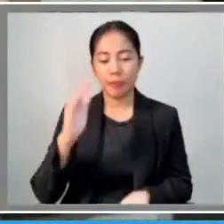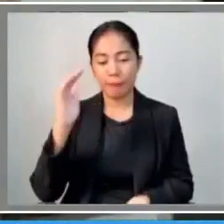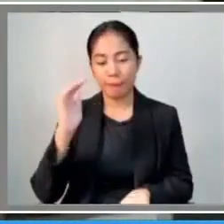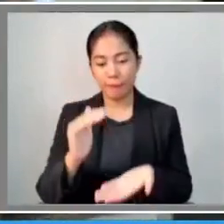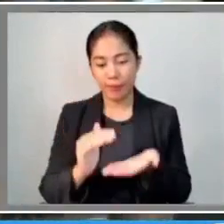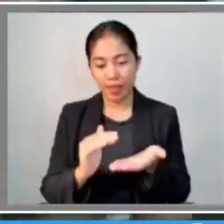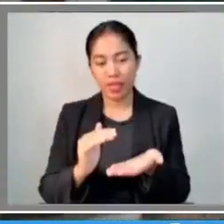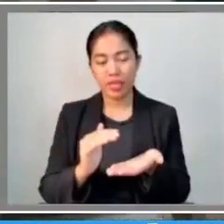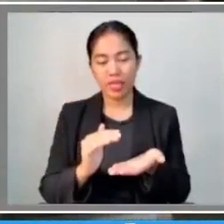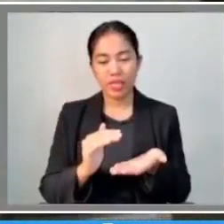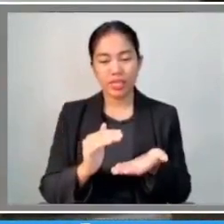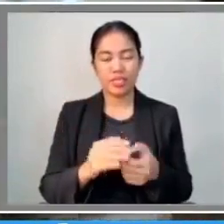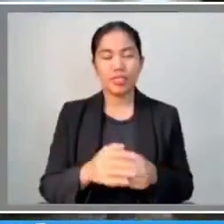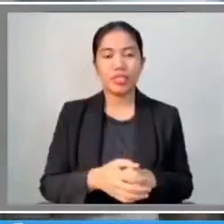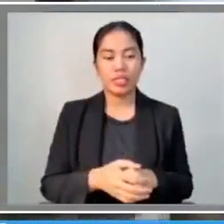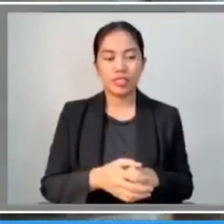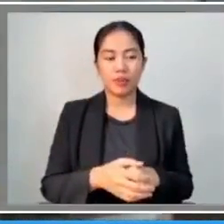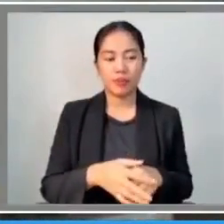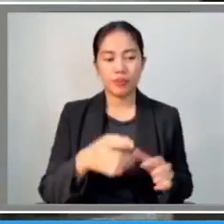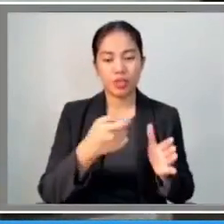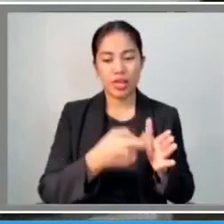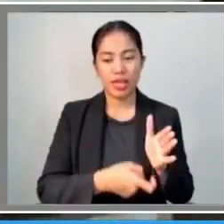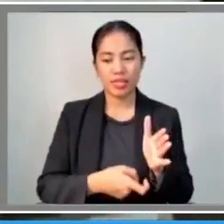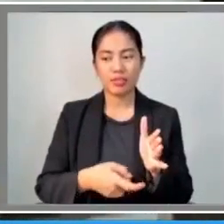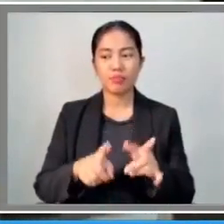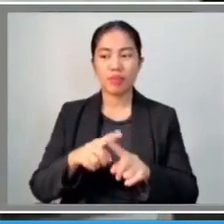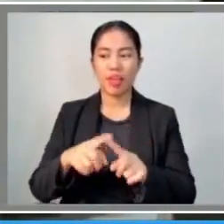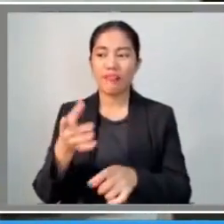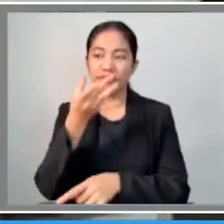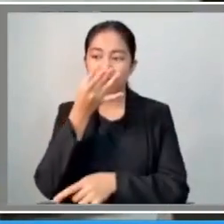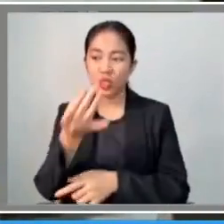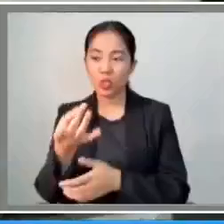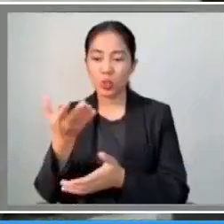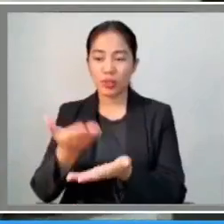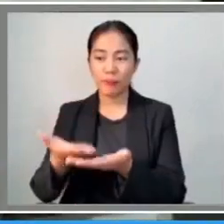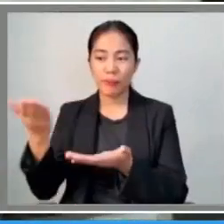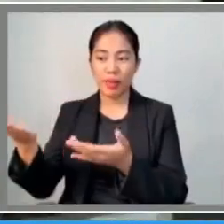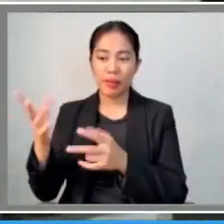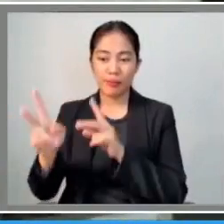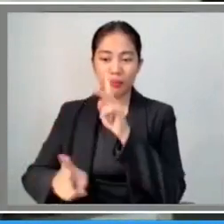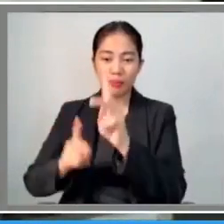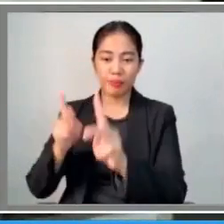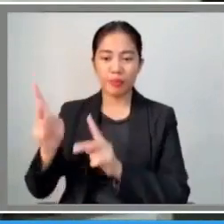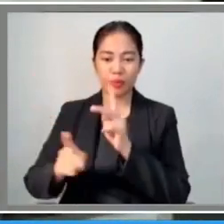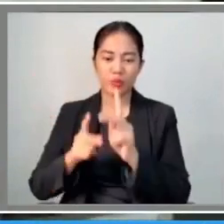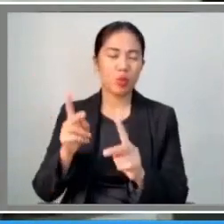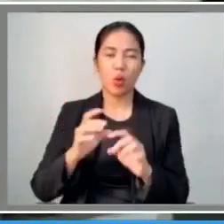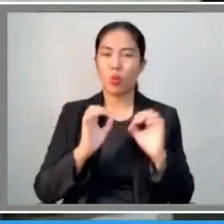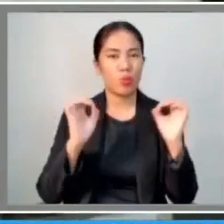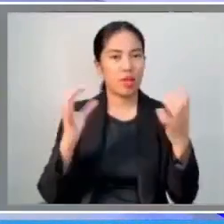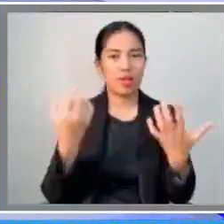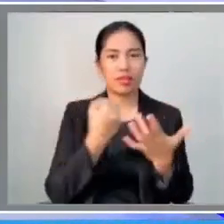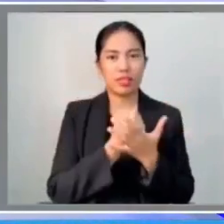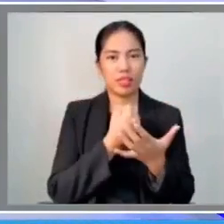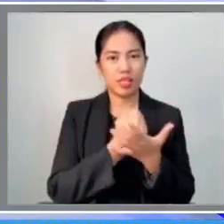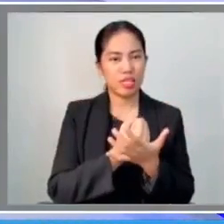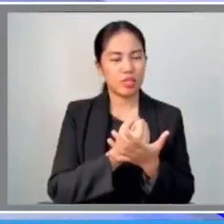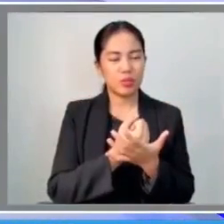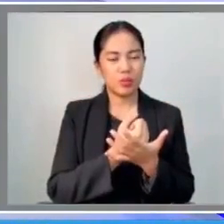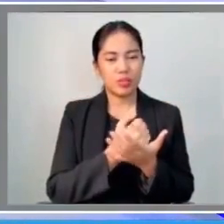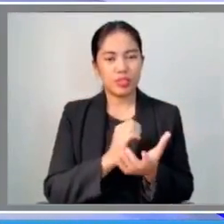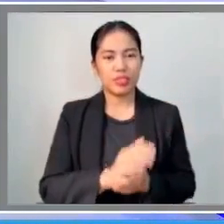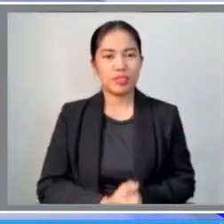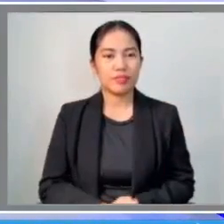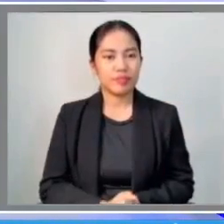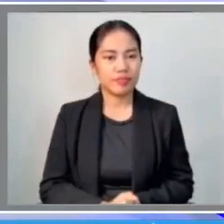demand, lalong-lalo na itong mga mamimili, ay hindi naman talaga kikita itong mga rice retailers. Connie? Alright, maraming salamat,